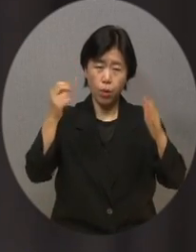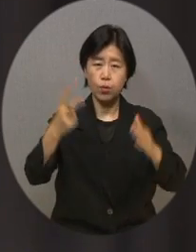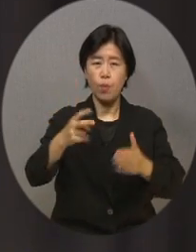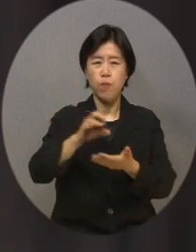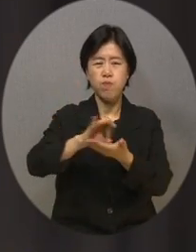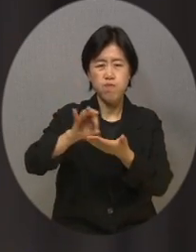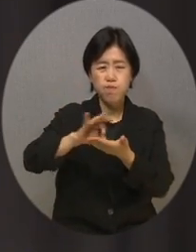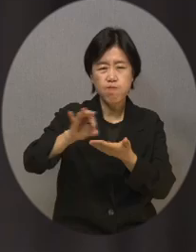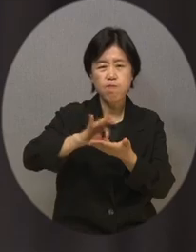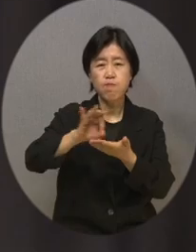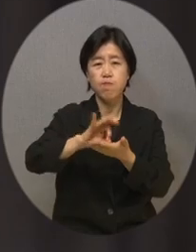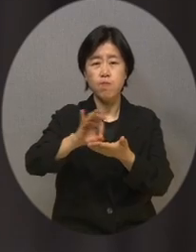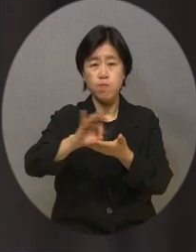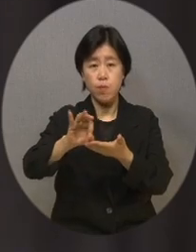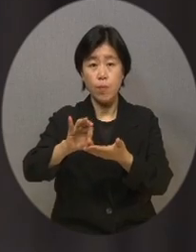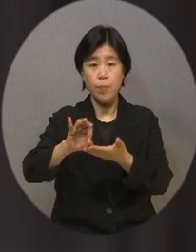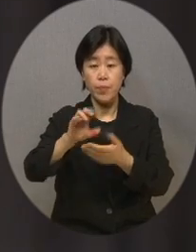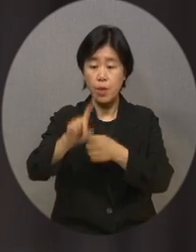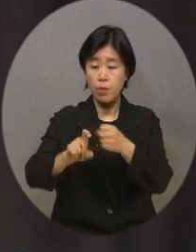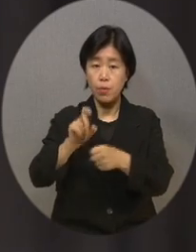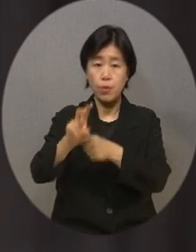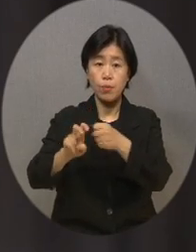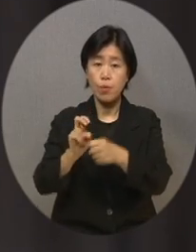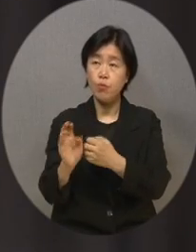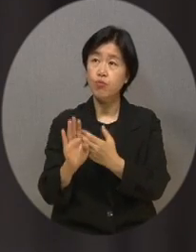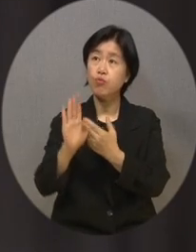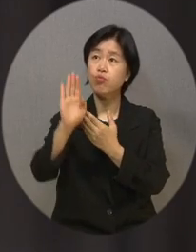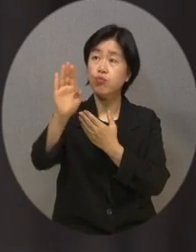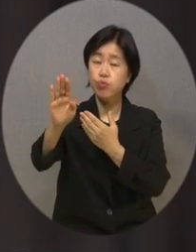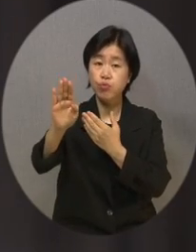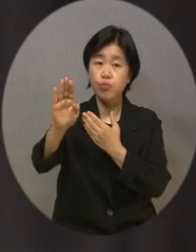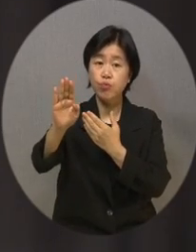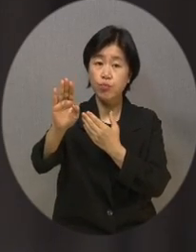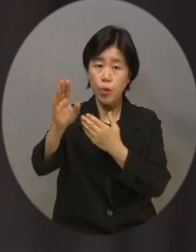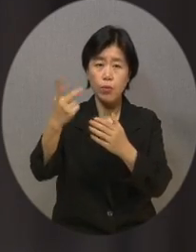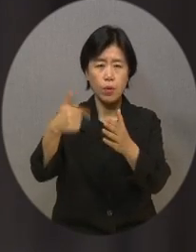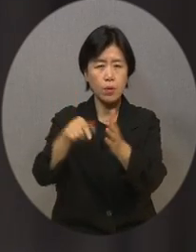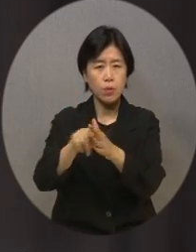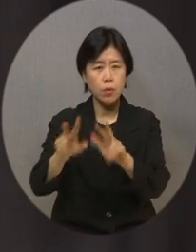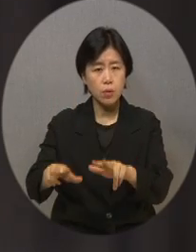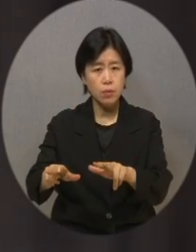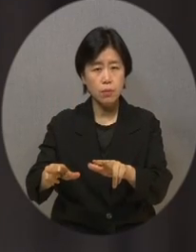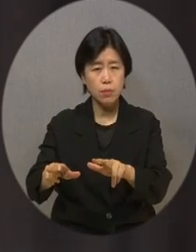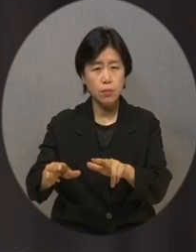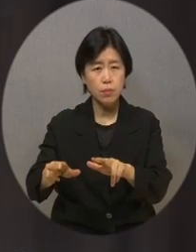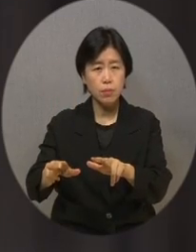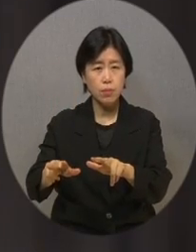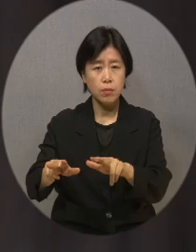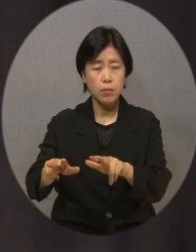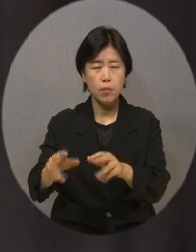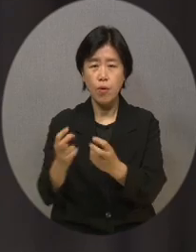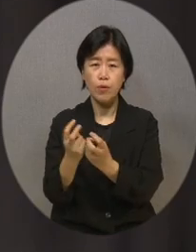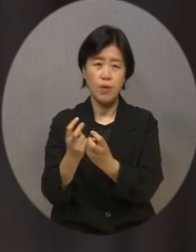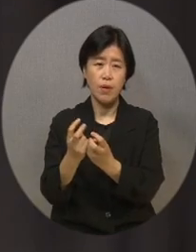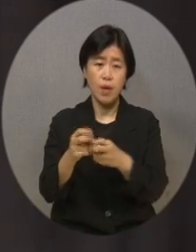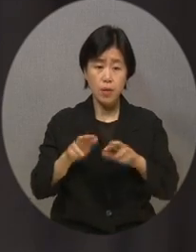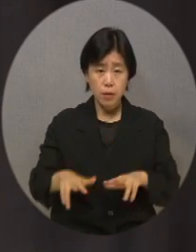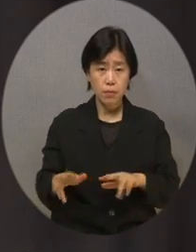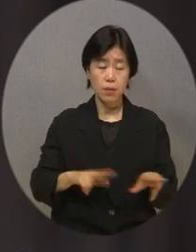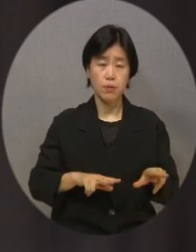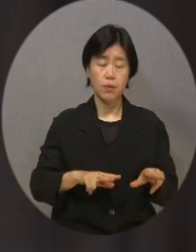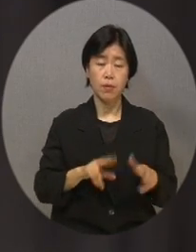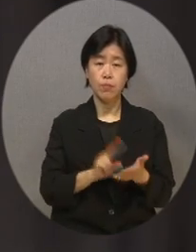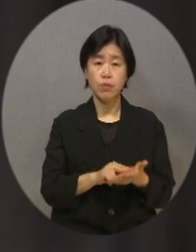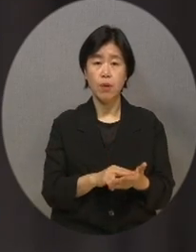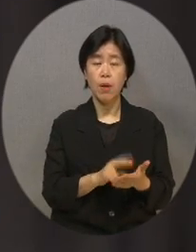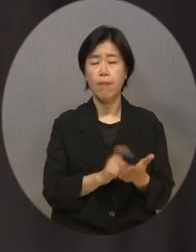들여서 10년, 20년 후를 물론 예견해서 가면 좋겠죠. 그런데 당장 지금 시급하기 때문에 이런